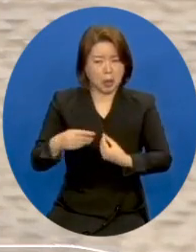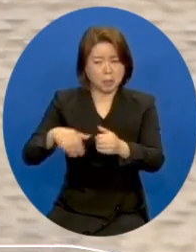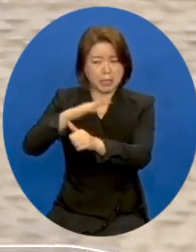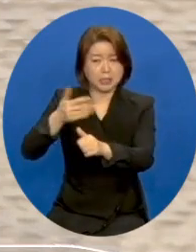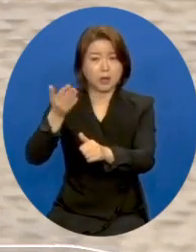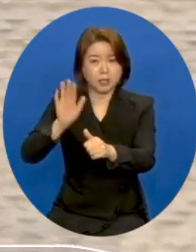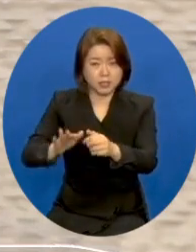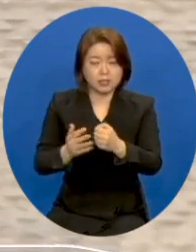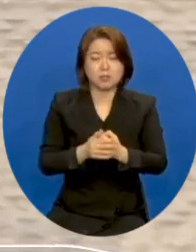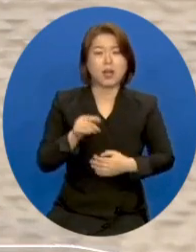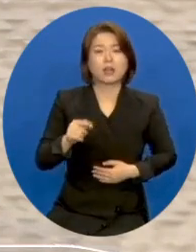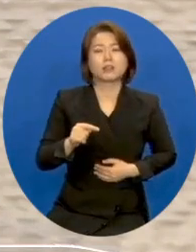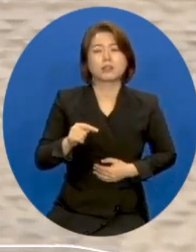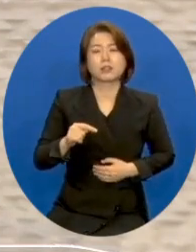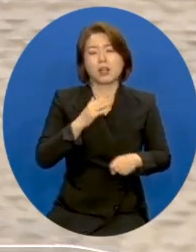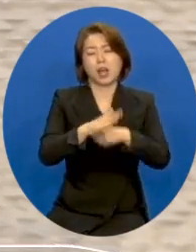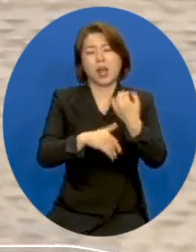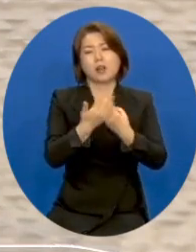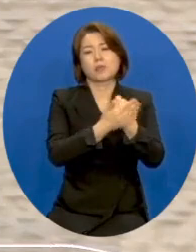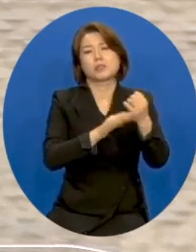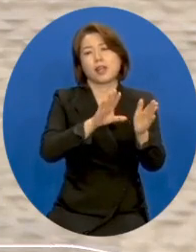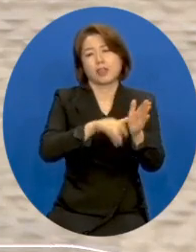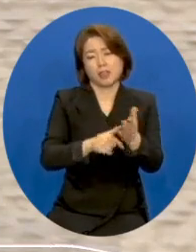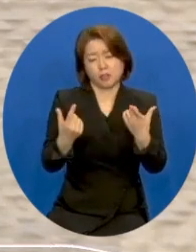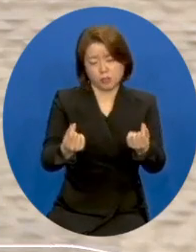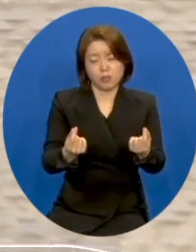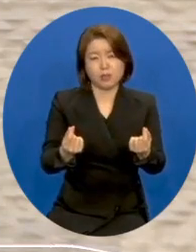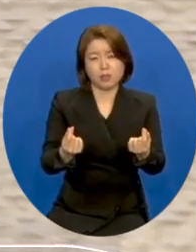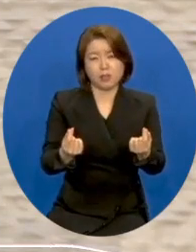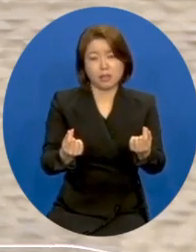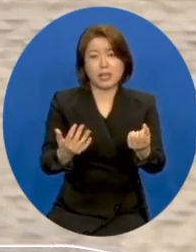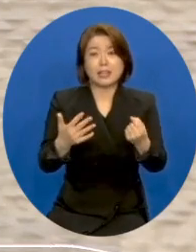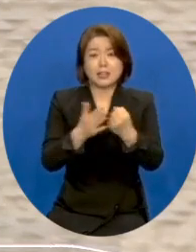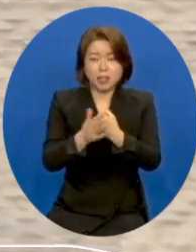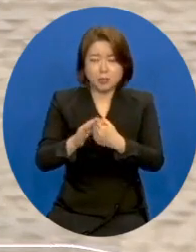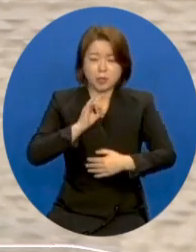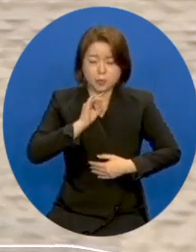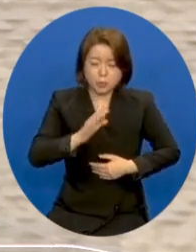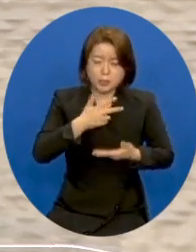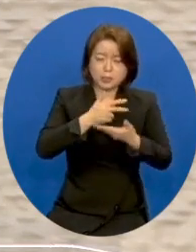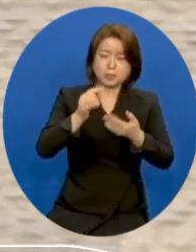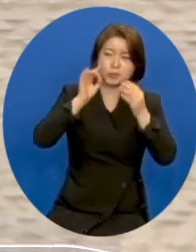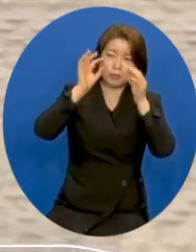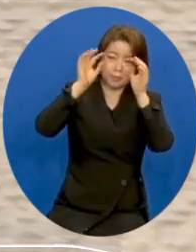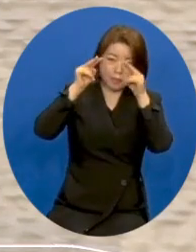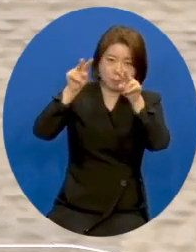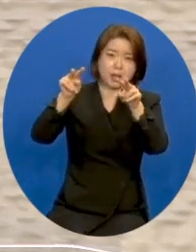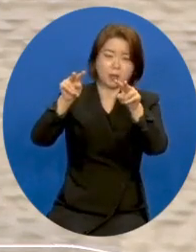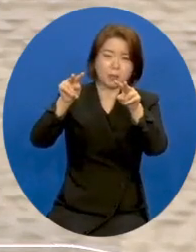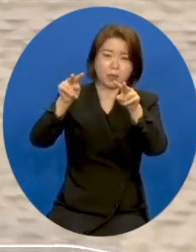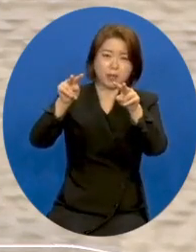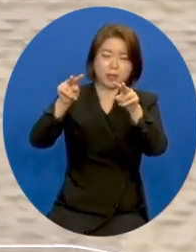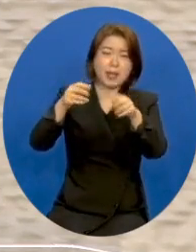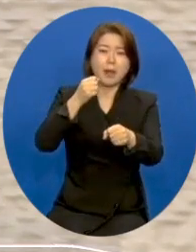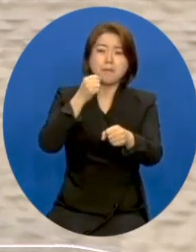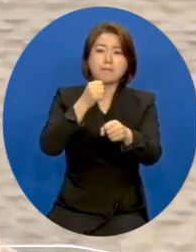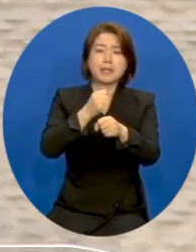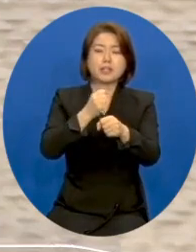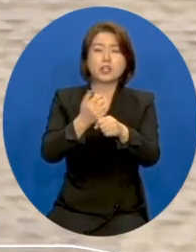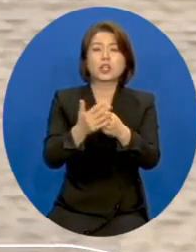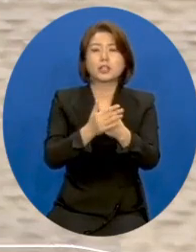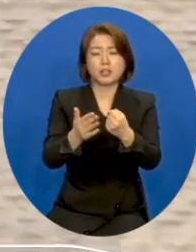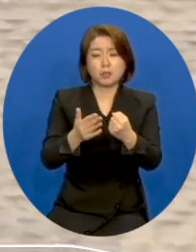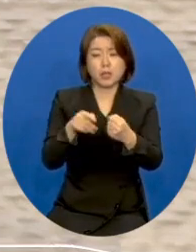그러나 그것은 하나님의 은혜의 때였어요. 그랬기 때문에 오직 주님만 바라보게 만들었기